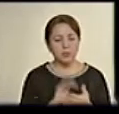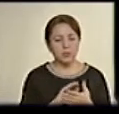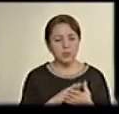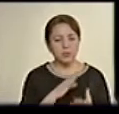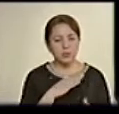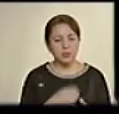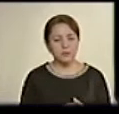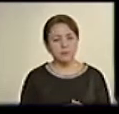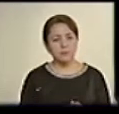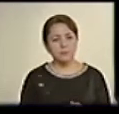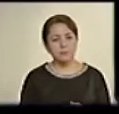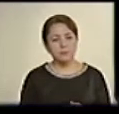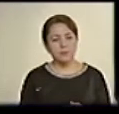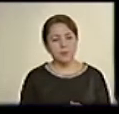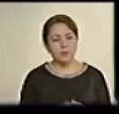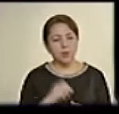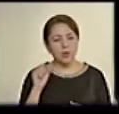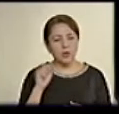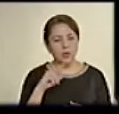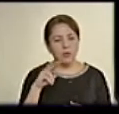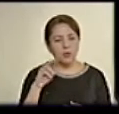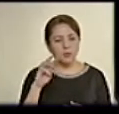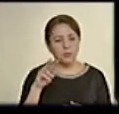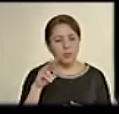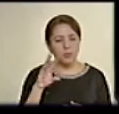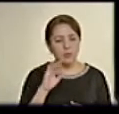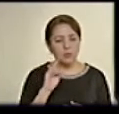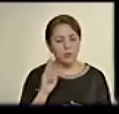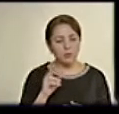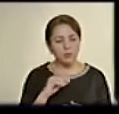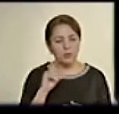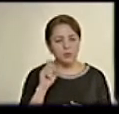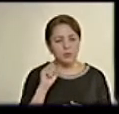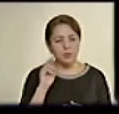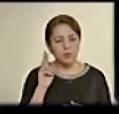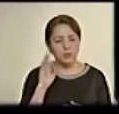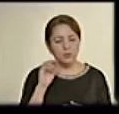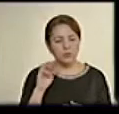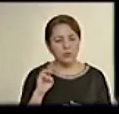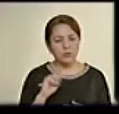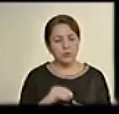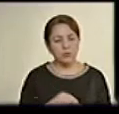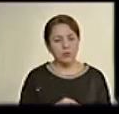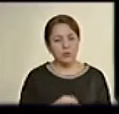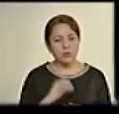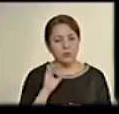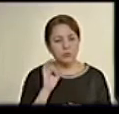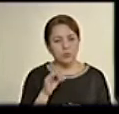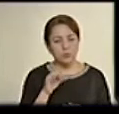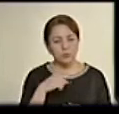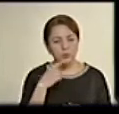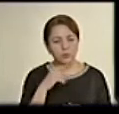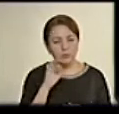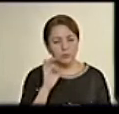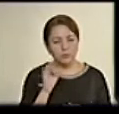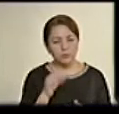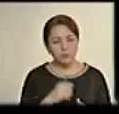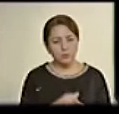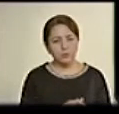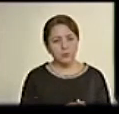Amlok, zakot, Doğru aytdim mayiz o'quvchilar zakot